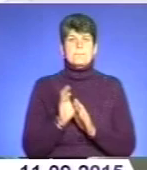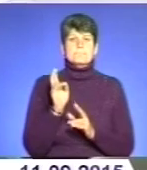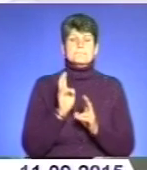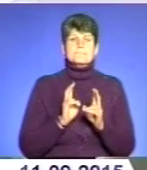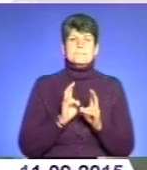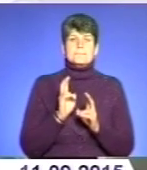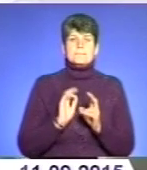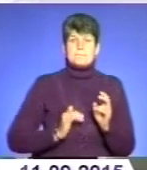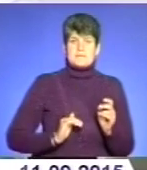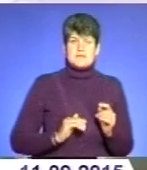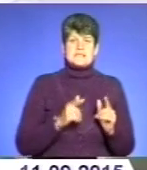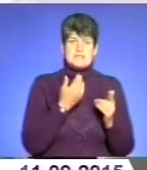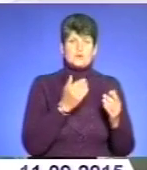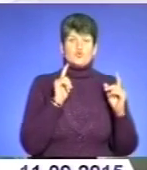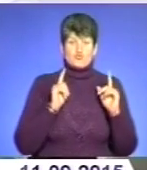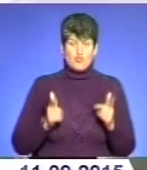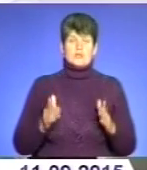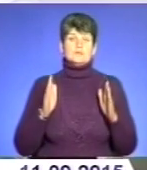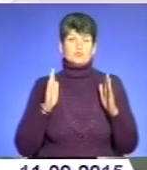підприємцям з їхньої згоди буде